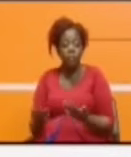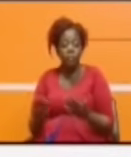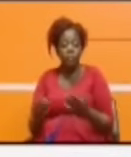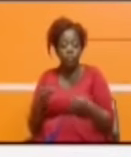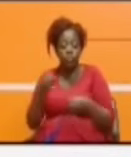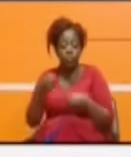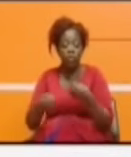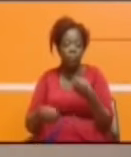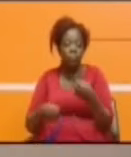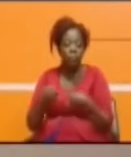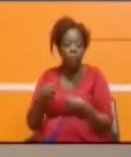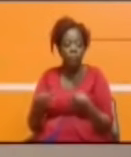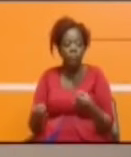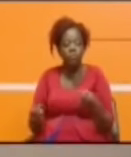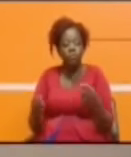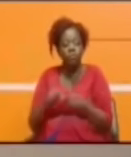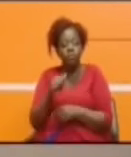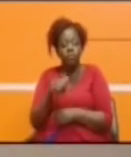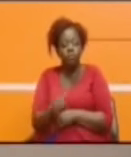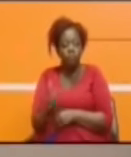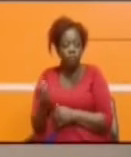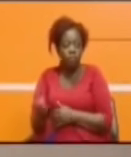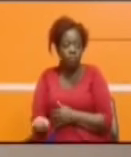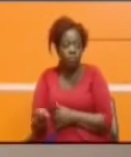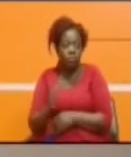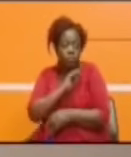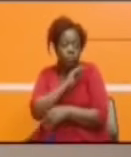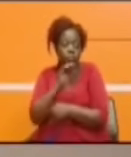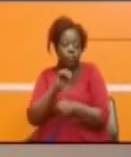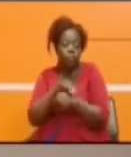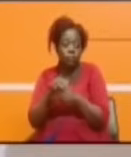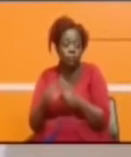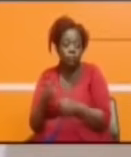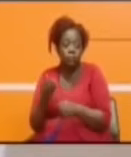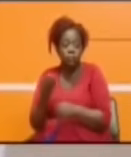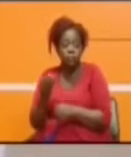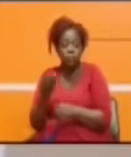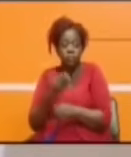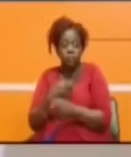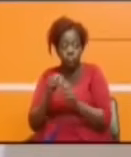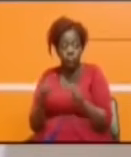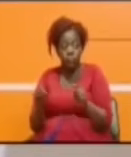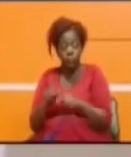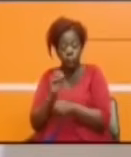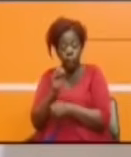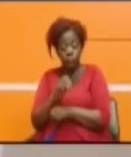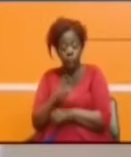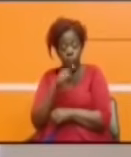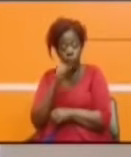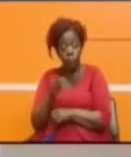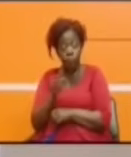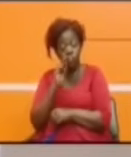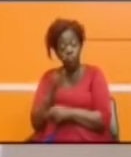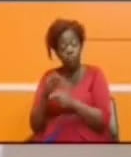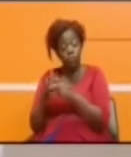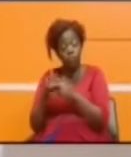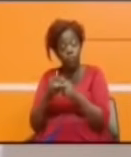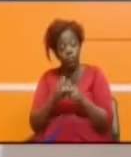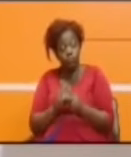ey'ekitiini agamba ate nga ye obusobozi bw'okukola ensimbi tekyabuyina. Era nze nkubiriza abasajja